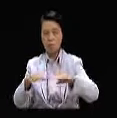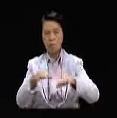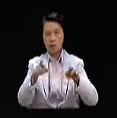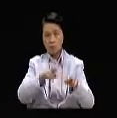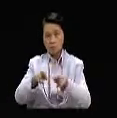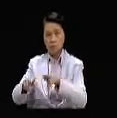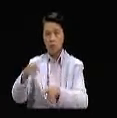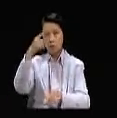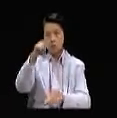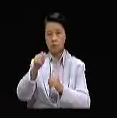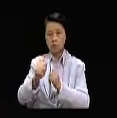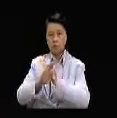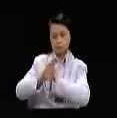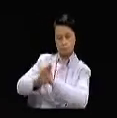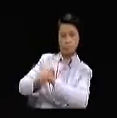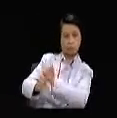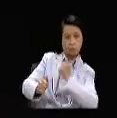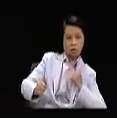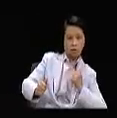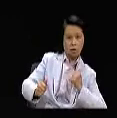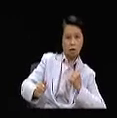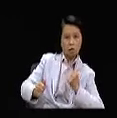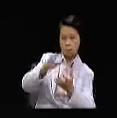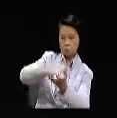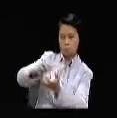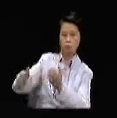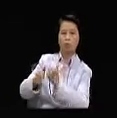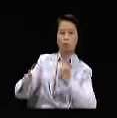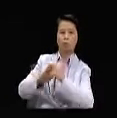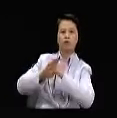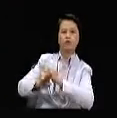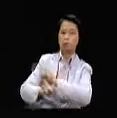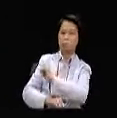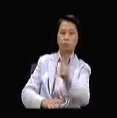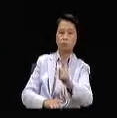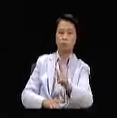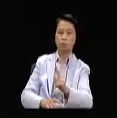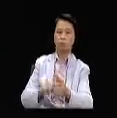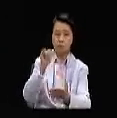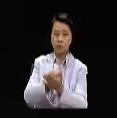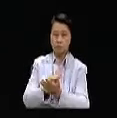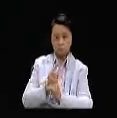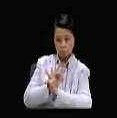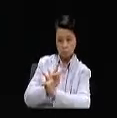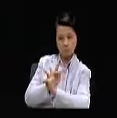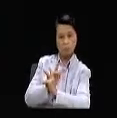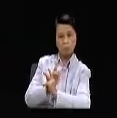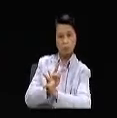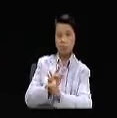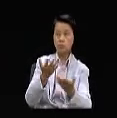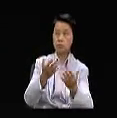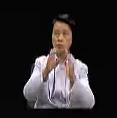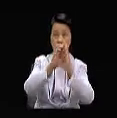penuh memegah daripada sesuatu kemesraan itu melakukannya itu langkah friction sebagai